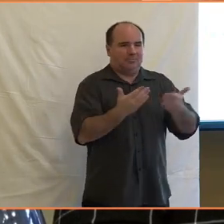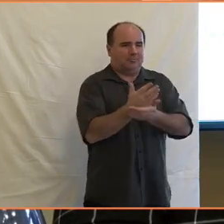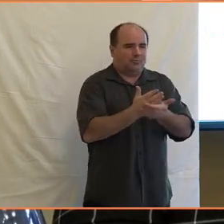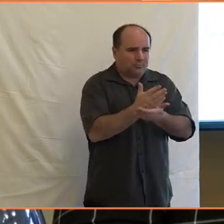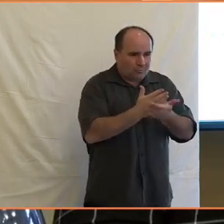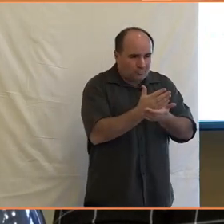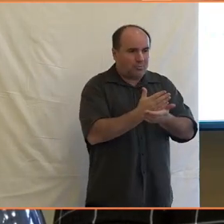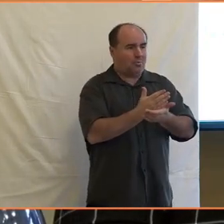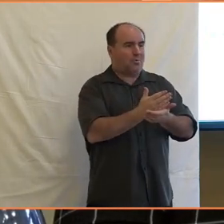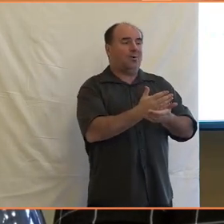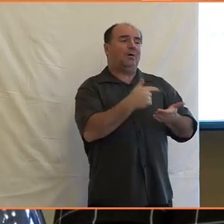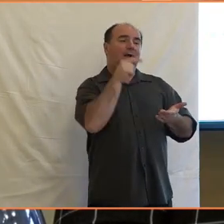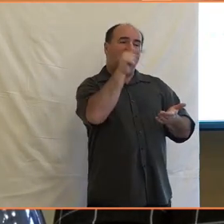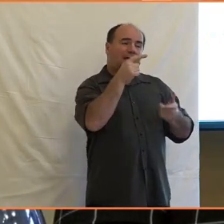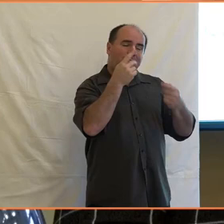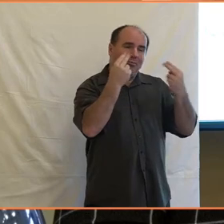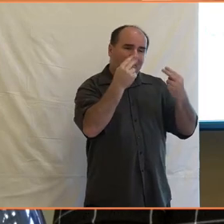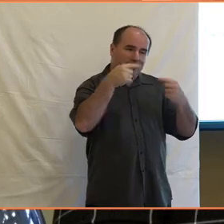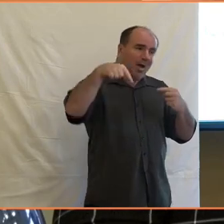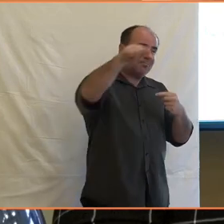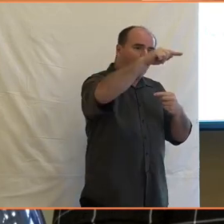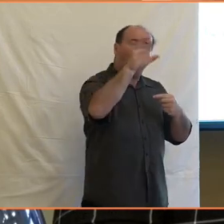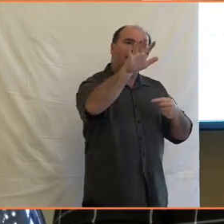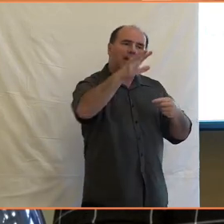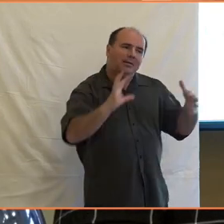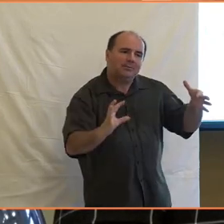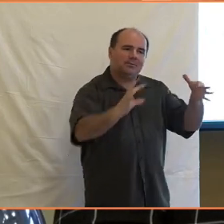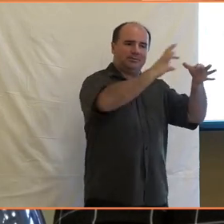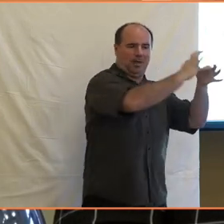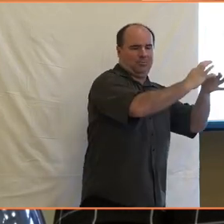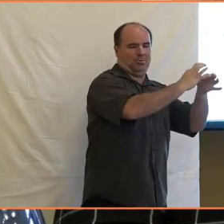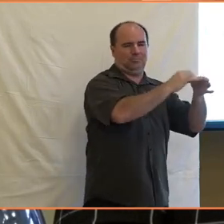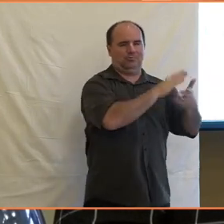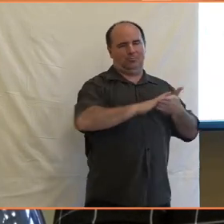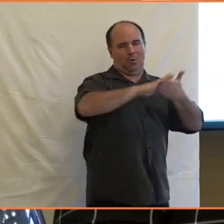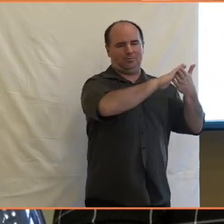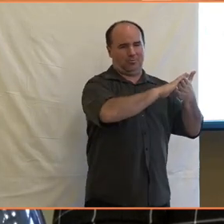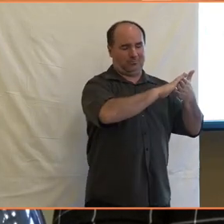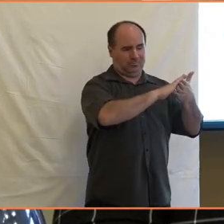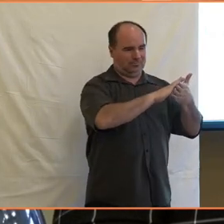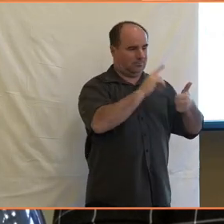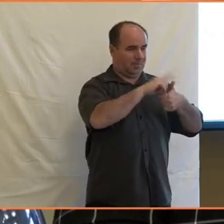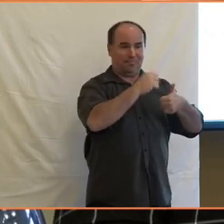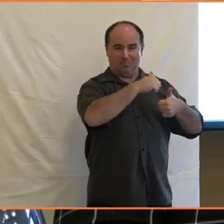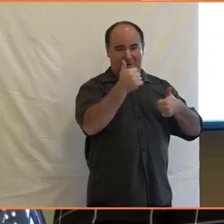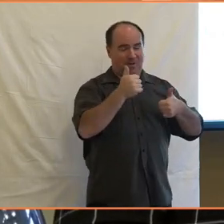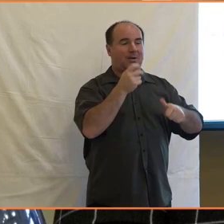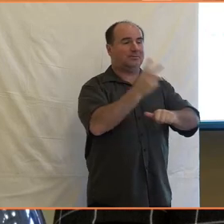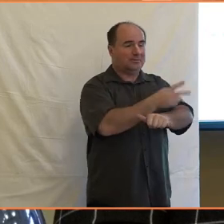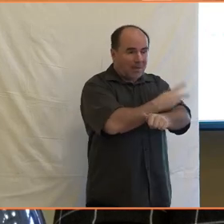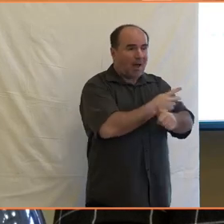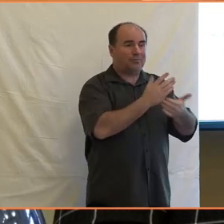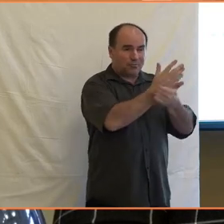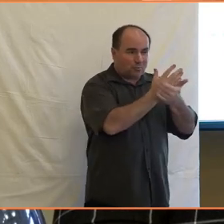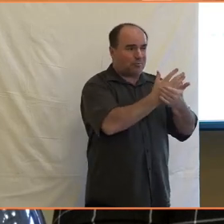klíčové z hlediska zapojení do společnosti. Ať už to týká využívání nějakých služeb státu, na který by měl každý občan právo, nebo ať už se